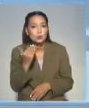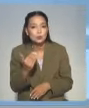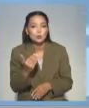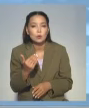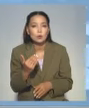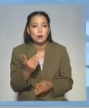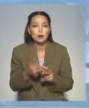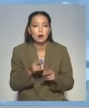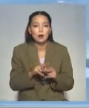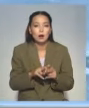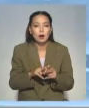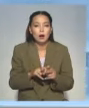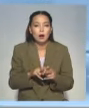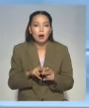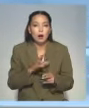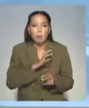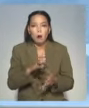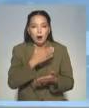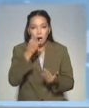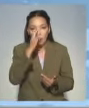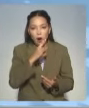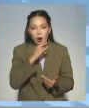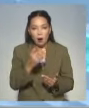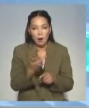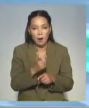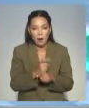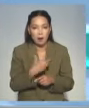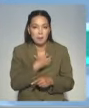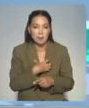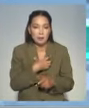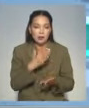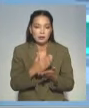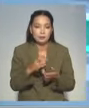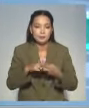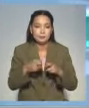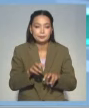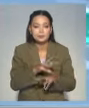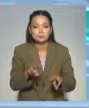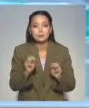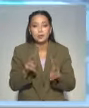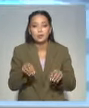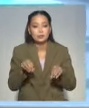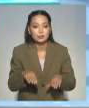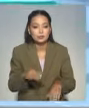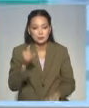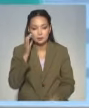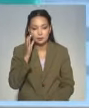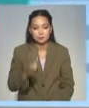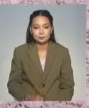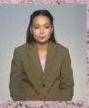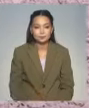болып саналмайтын Қазақстан үшін құрғақшылық тіпті өзекті. Үкімет проблеманы қалай шешуде? Әріптес Мақпота Базарбай тарқатып